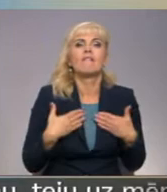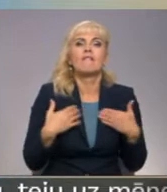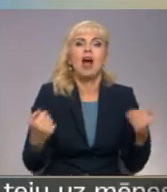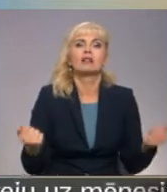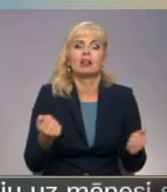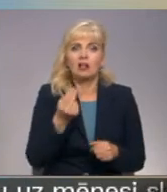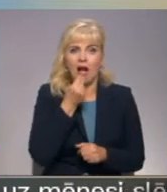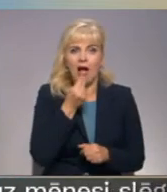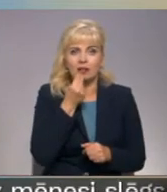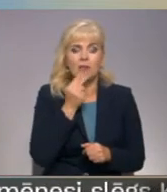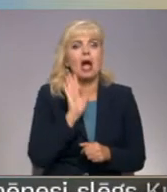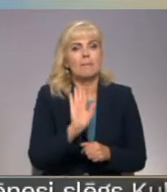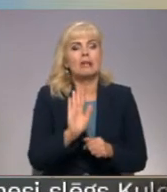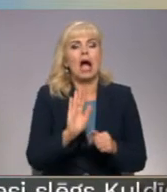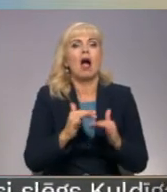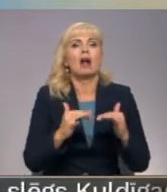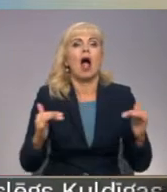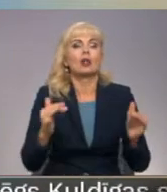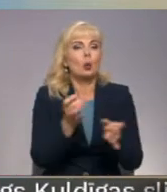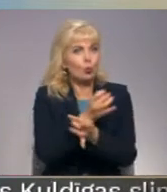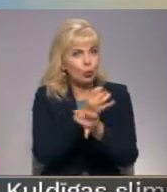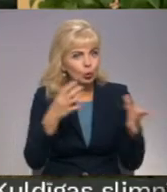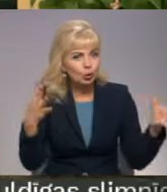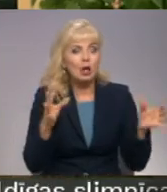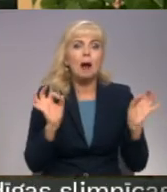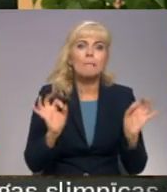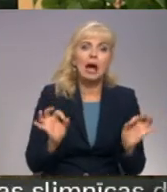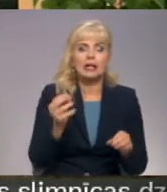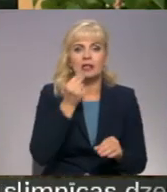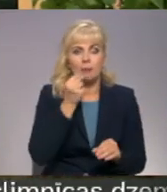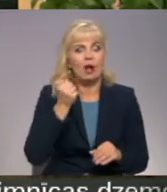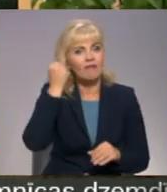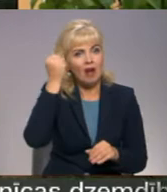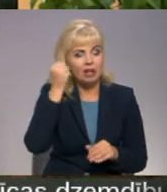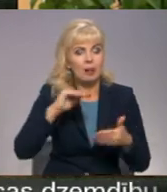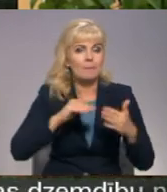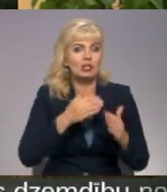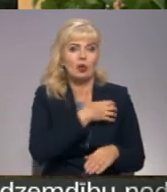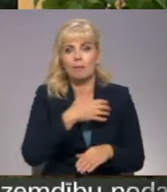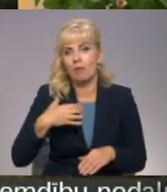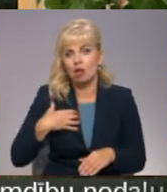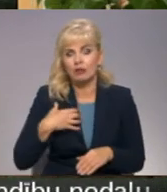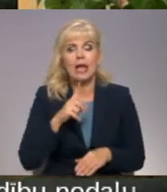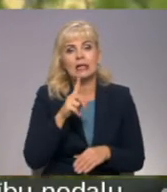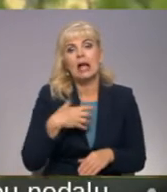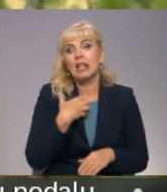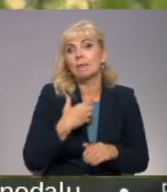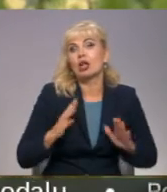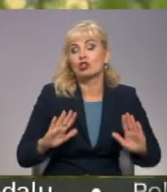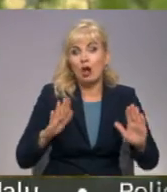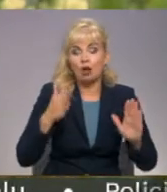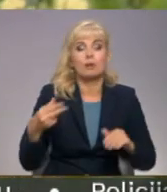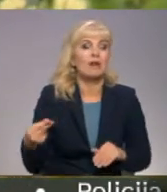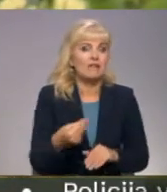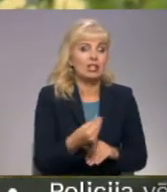ēdiena, galda kultūra, kā ir jāuzvedās, kā ir jāpēd. Valmieras pilsētas pašvaldībā teica, ka nepieciešamības gadījumā